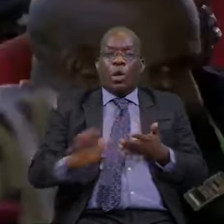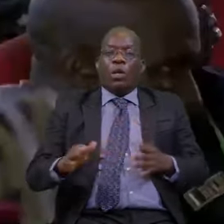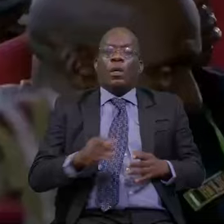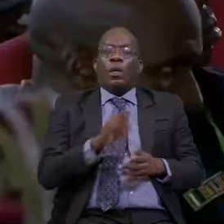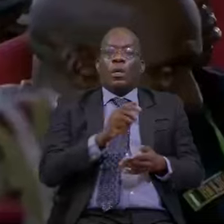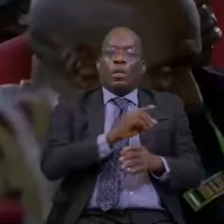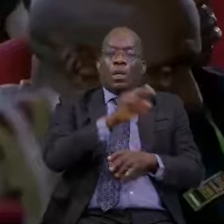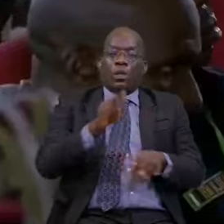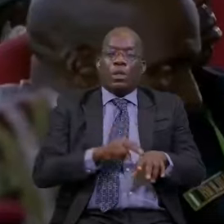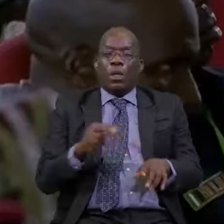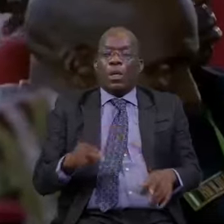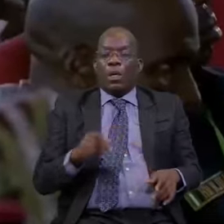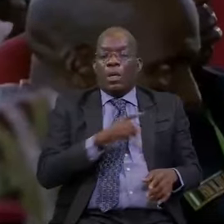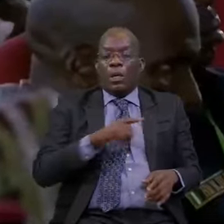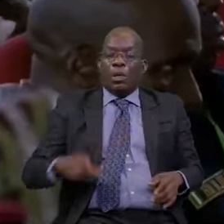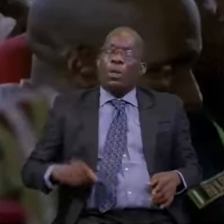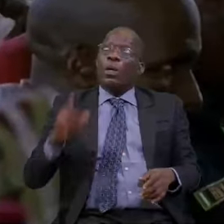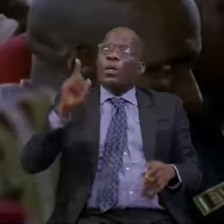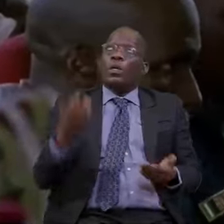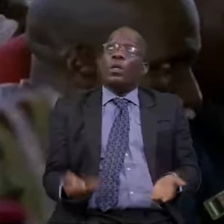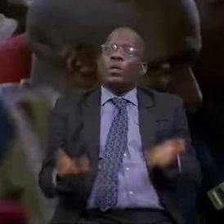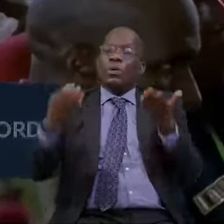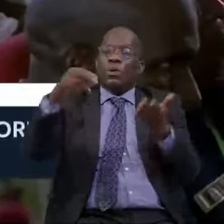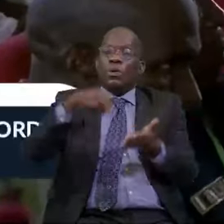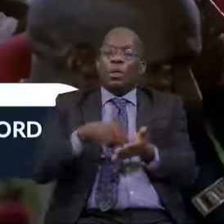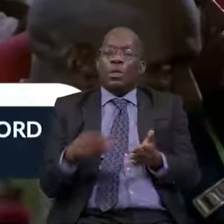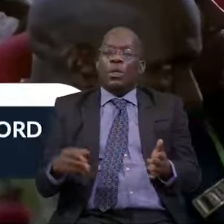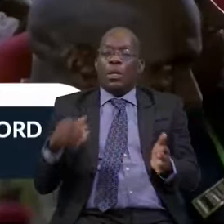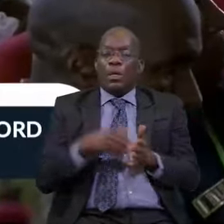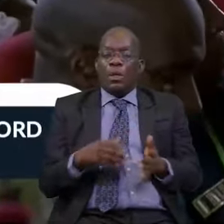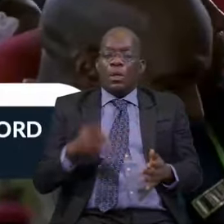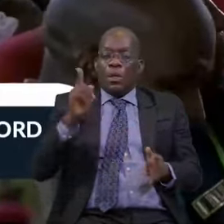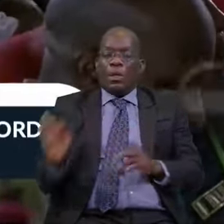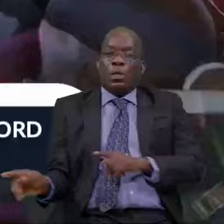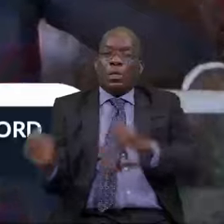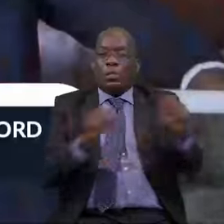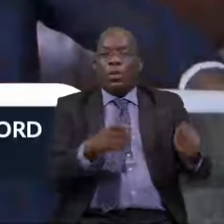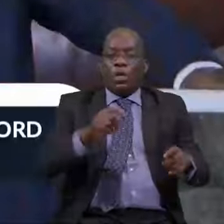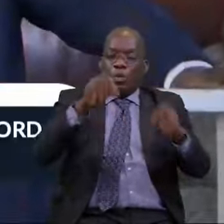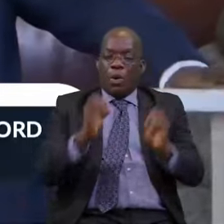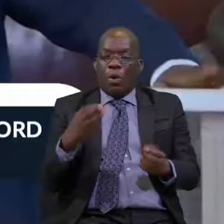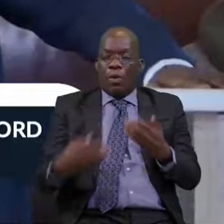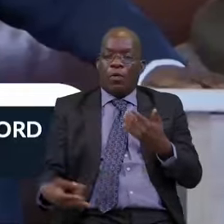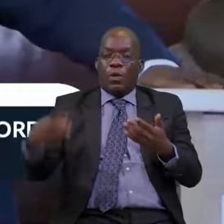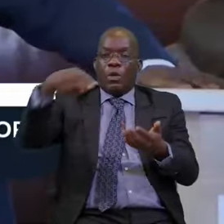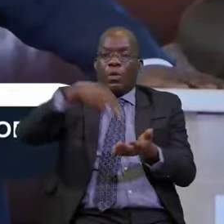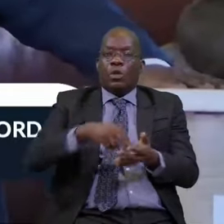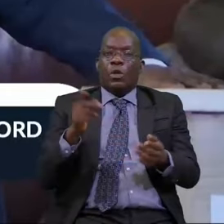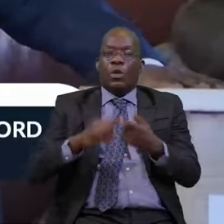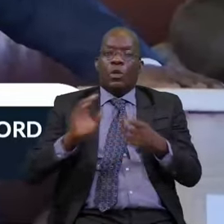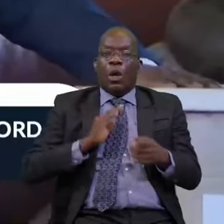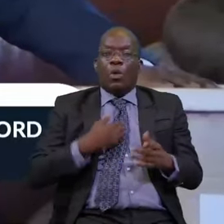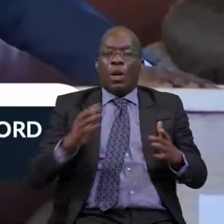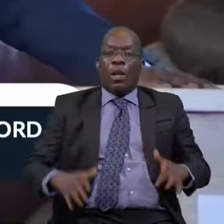ou notre Seigneur surnaturel. Il est ressuscité. Il a la puissance de résurrection. Il a donné notre vie. Tout ce qui